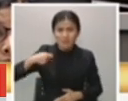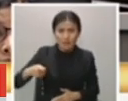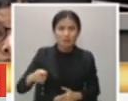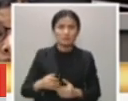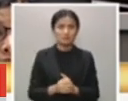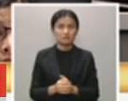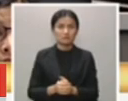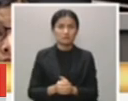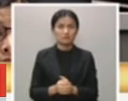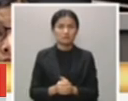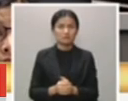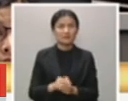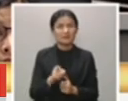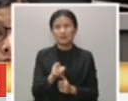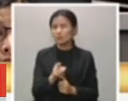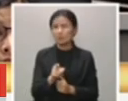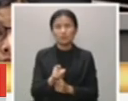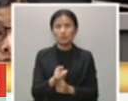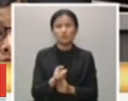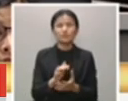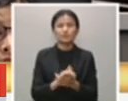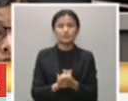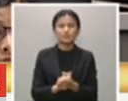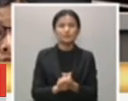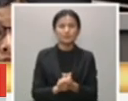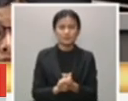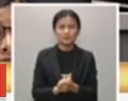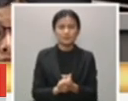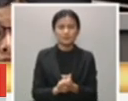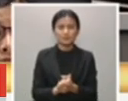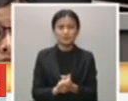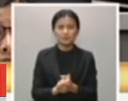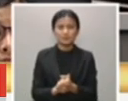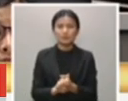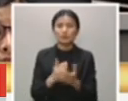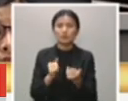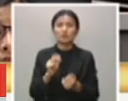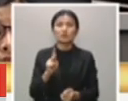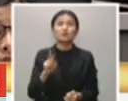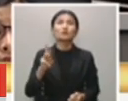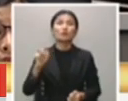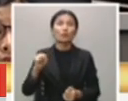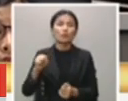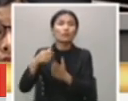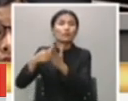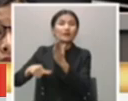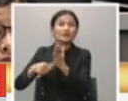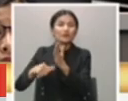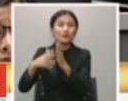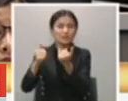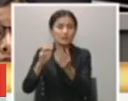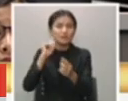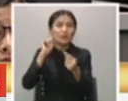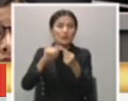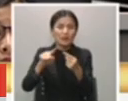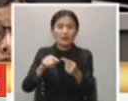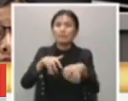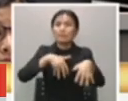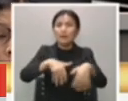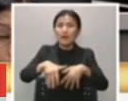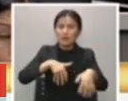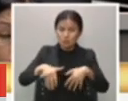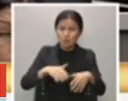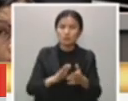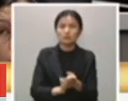านี้ผมต้องเรียนอย่างนี้ครับเป้าหมายของกรมสรรพากรนี่เขาบอกชัดเจนครับเขาบอกว่าเขาจะเก็บภาษีกับพี่น้องประชาชนที่ทำ